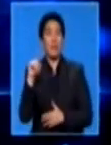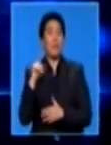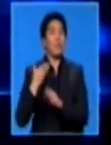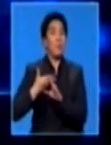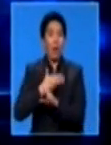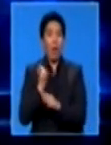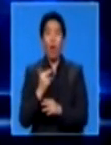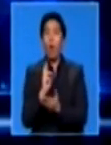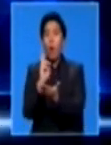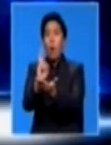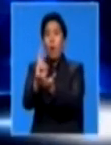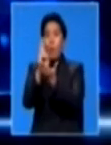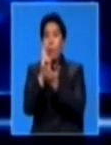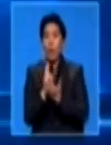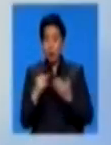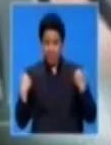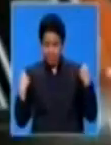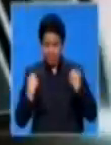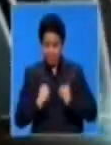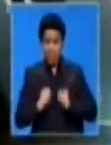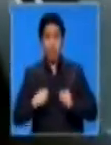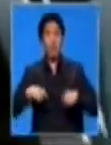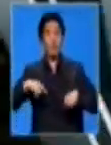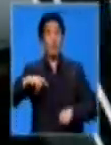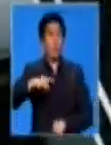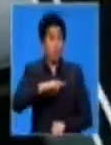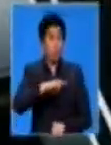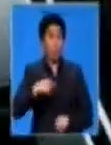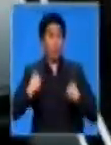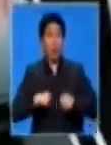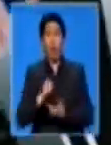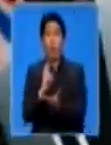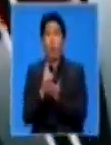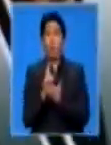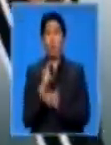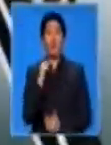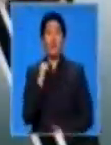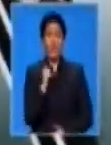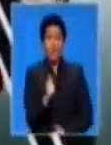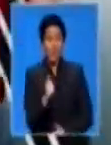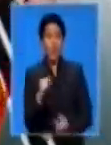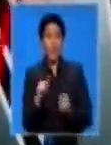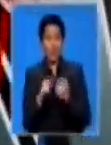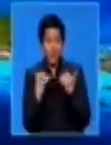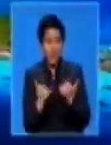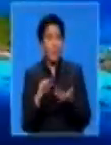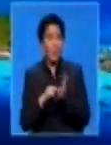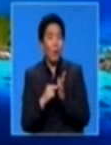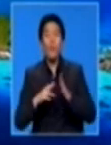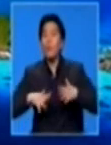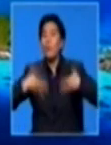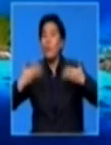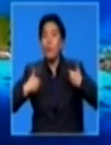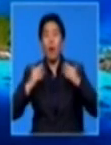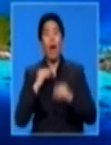พร้อมทั้งได้รับรางวัลชุดประจำชาติยอดเยี่ยมชุดตุ๊กๆไทยแลนด์มาครองด้วยนะครับเป็นการสร้างความสุขและร